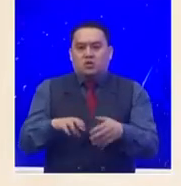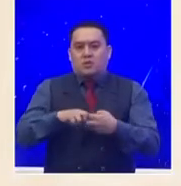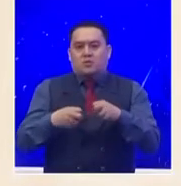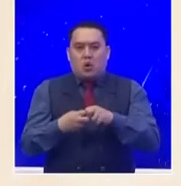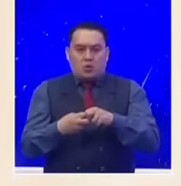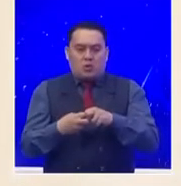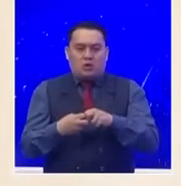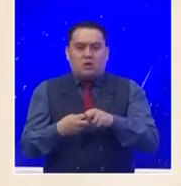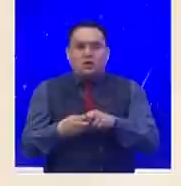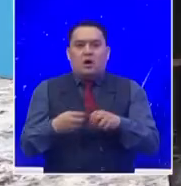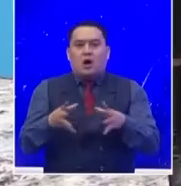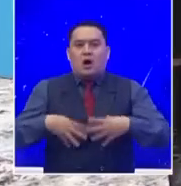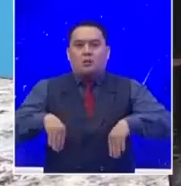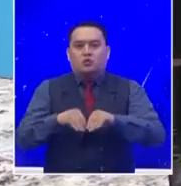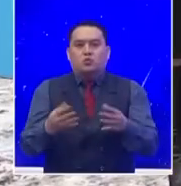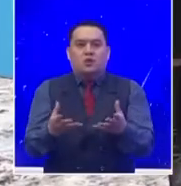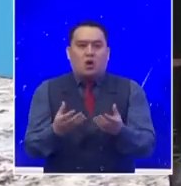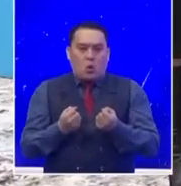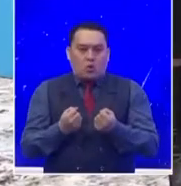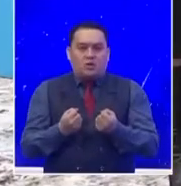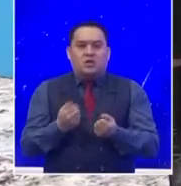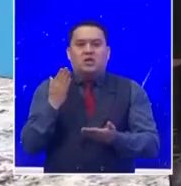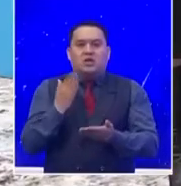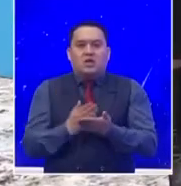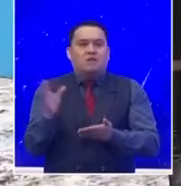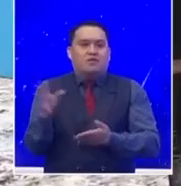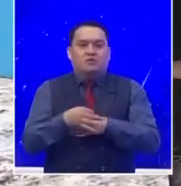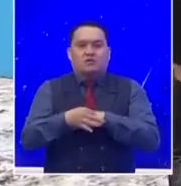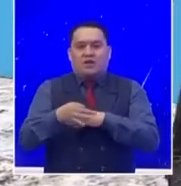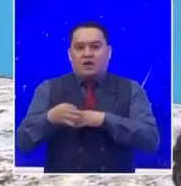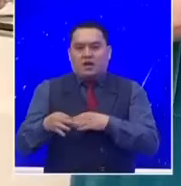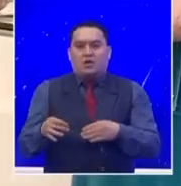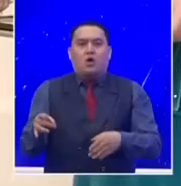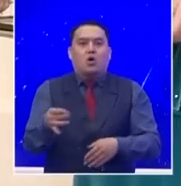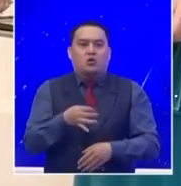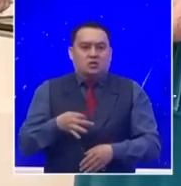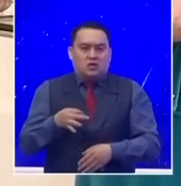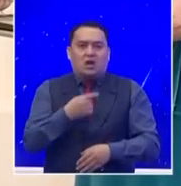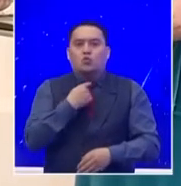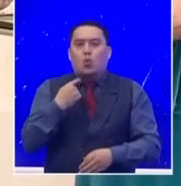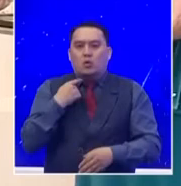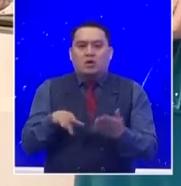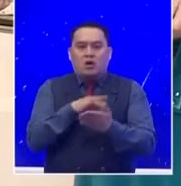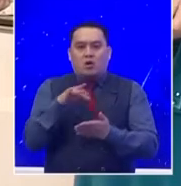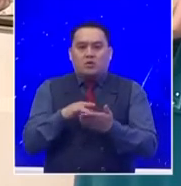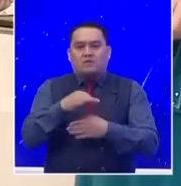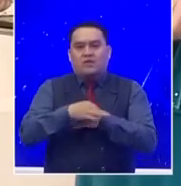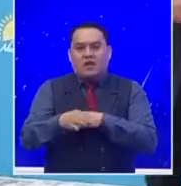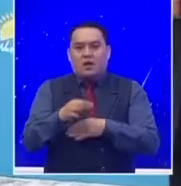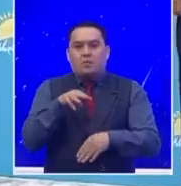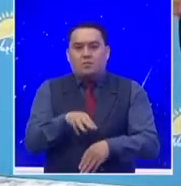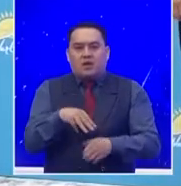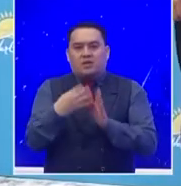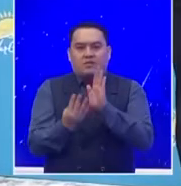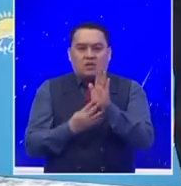населения посредством общественных приемных, которые действуют при всех филиалах организации. Только Талдыкурганский городской филиал за период